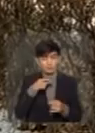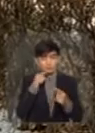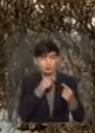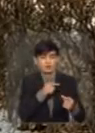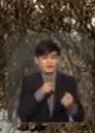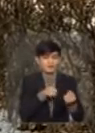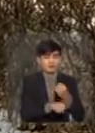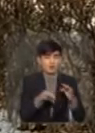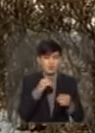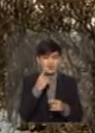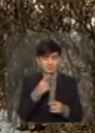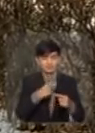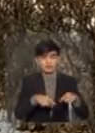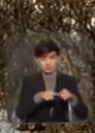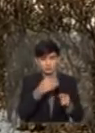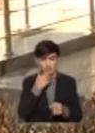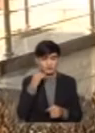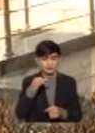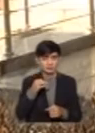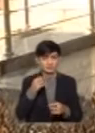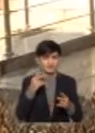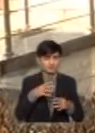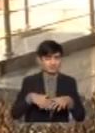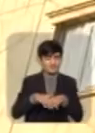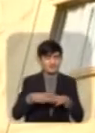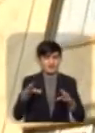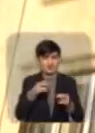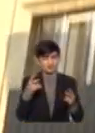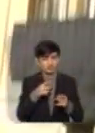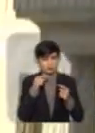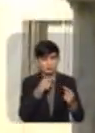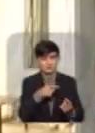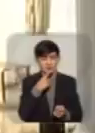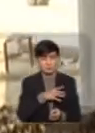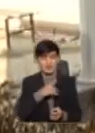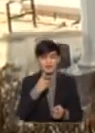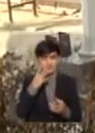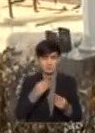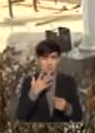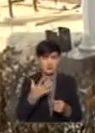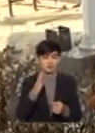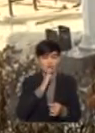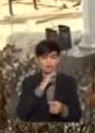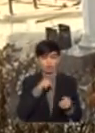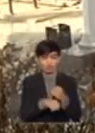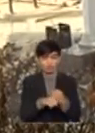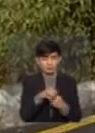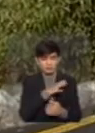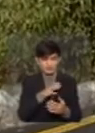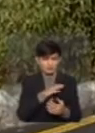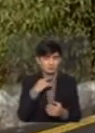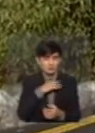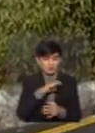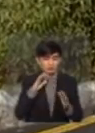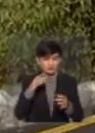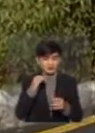қарсы жалғыз ұйым емес, бүтіндей қоғам қарсылық білдіруі тиіс дейді. Күн сайын 5 әйел зорланатын қоғамда зорлыққа белсенді қарсылық шарасы